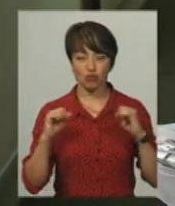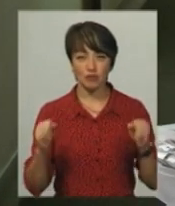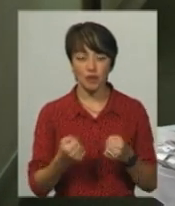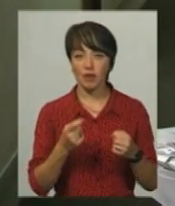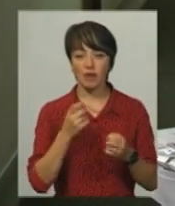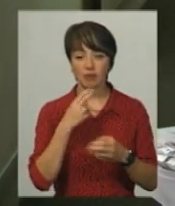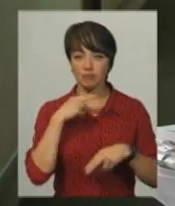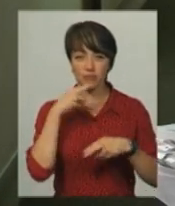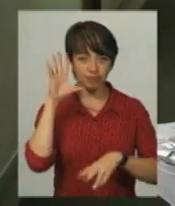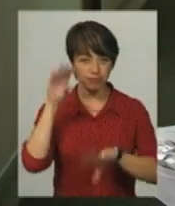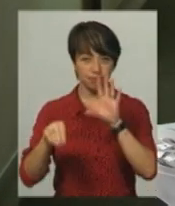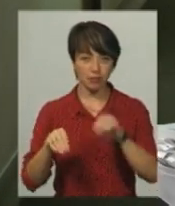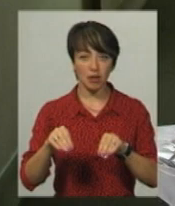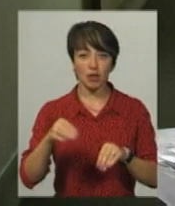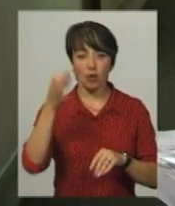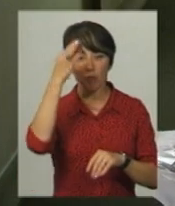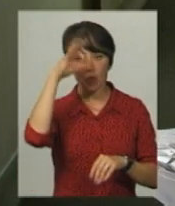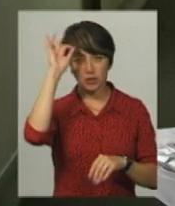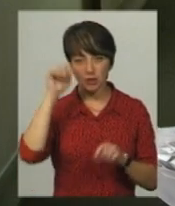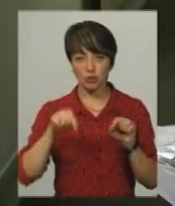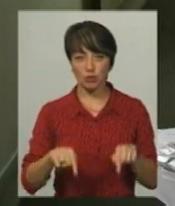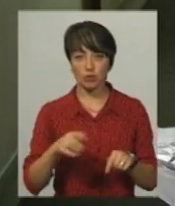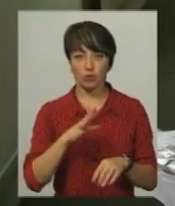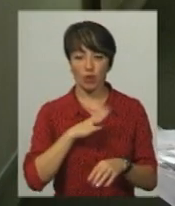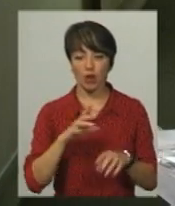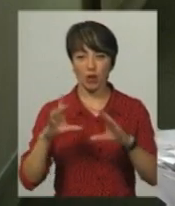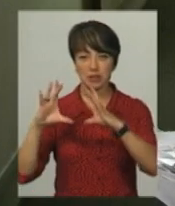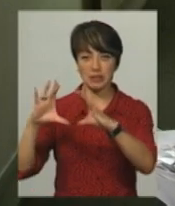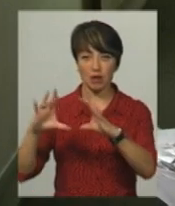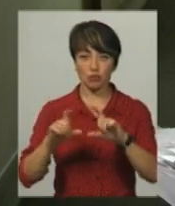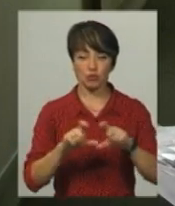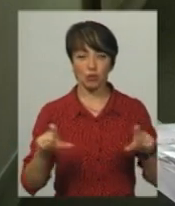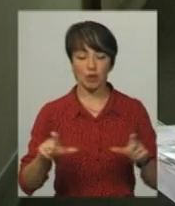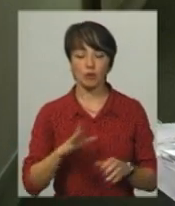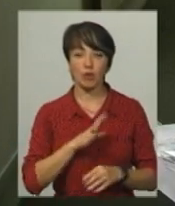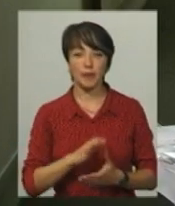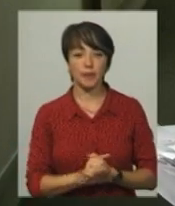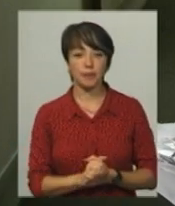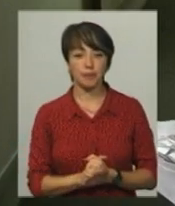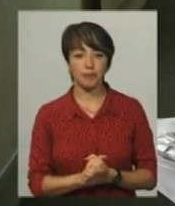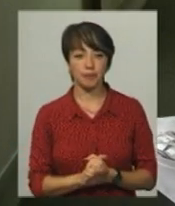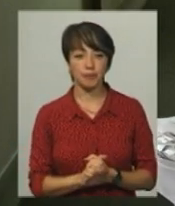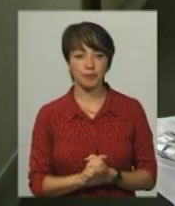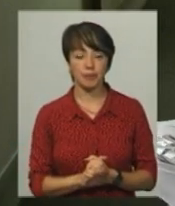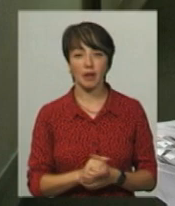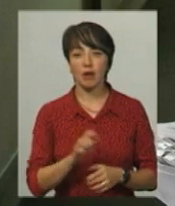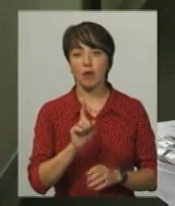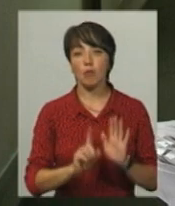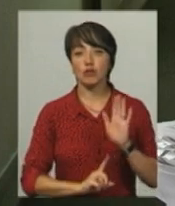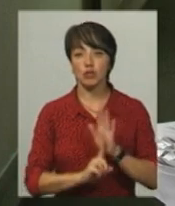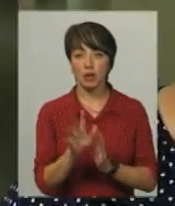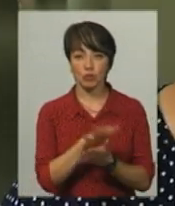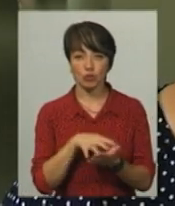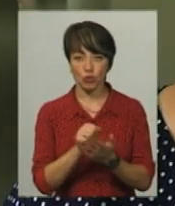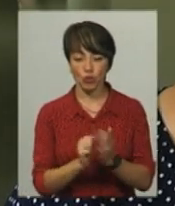не звертають увагу, що поставили поліцейську, вибивала тут теж, бо школа є. Біля саме дороги була закрита і зараз, то вони почалися